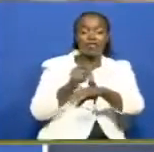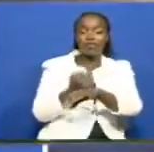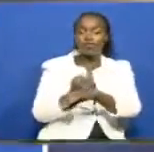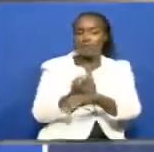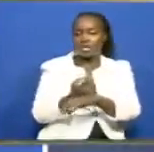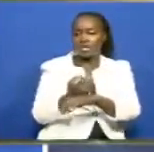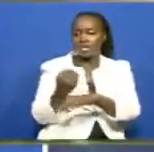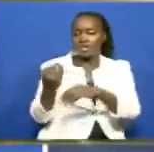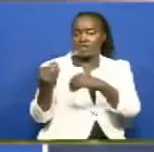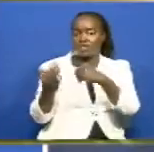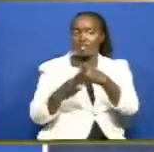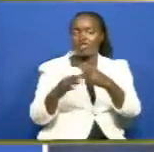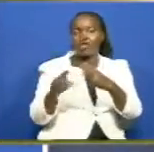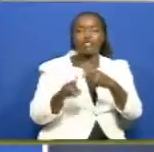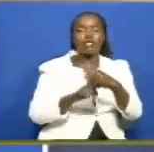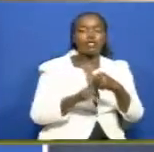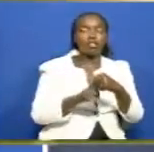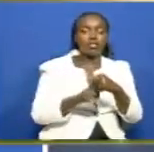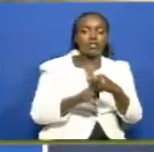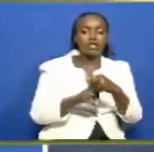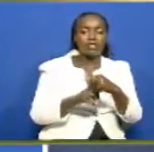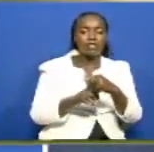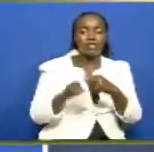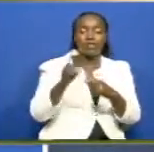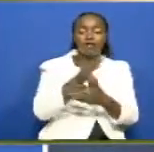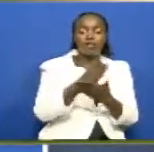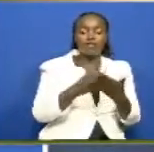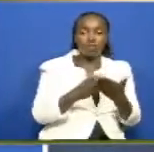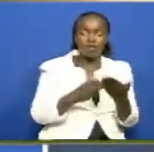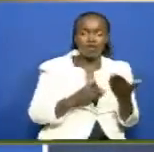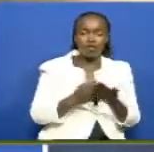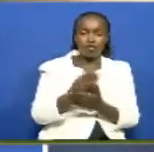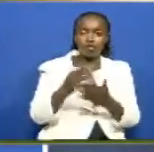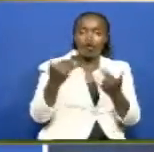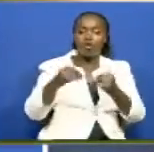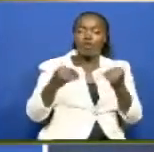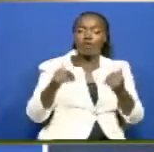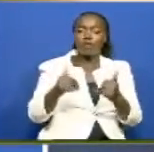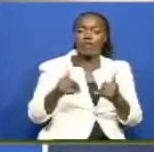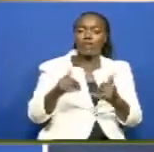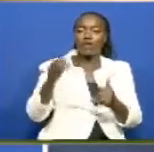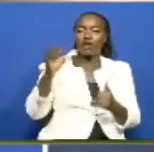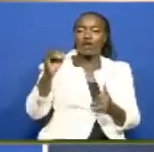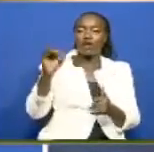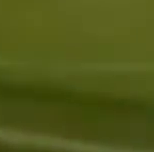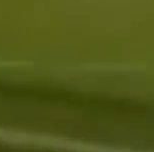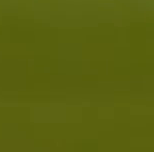timu hiyo kuchukua uongozi wa mapema katika kipindi cha kwanza kupitia kwa mchezaji Jesus Corona.